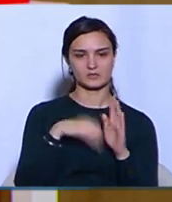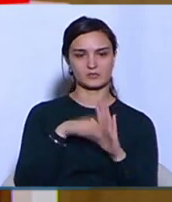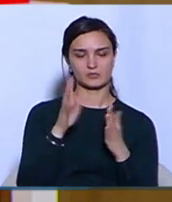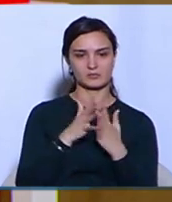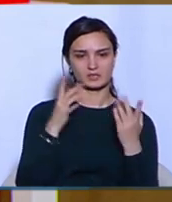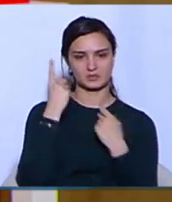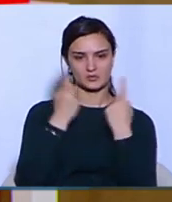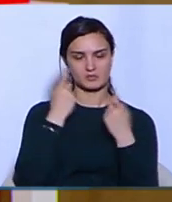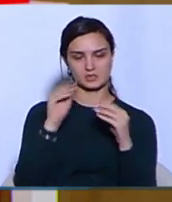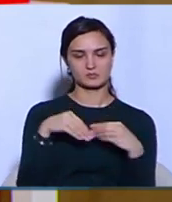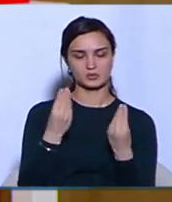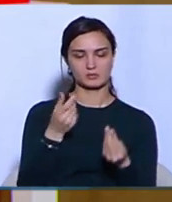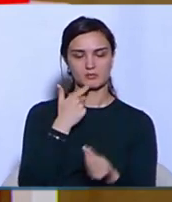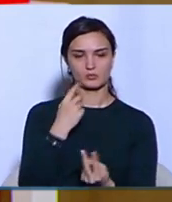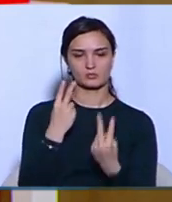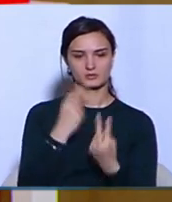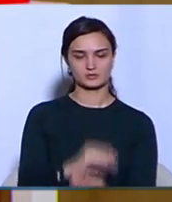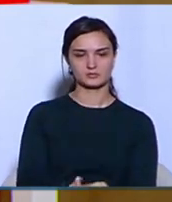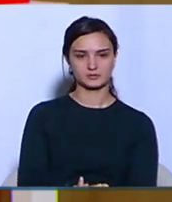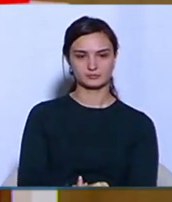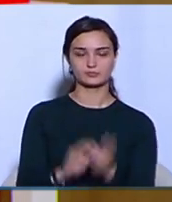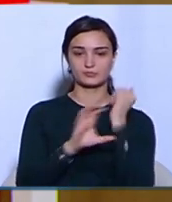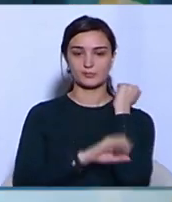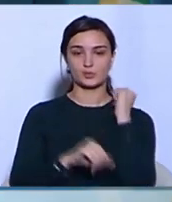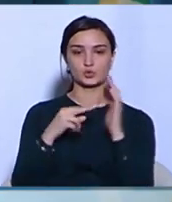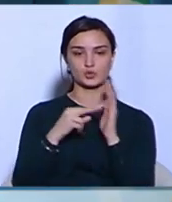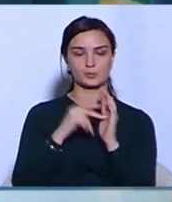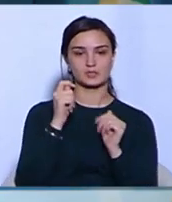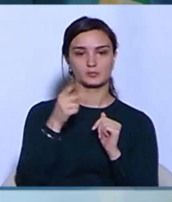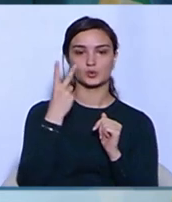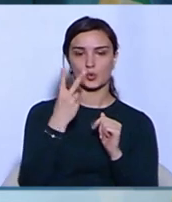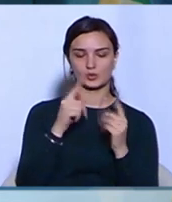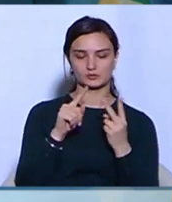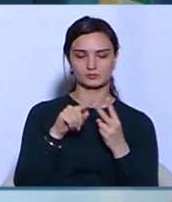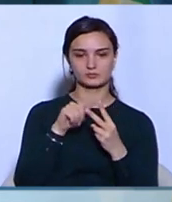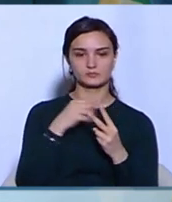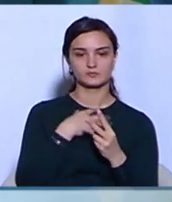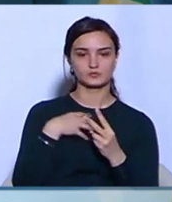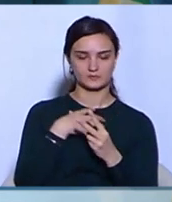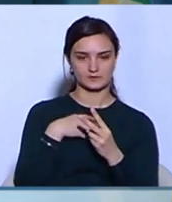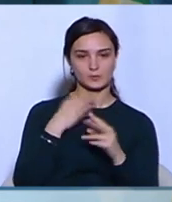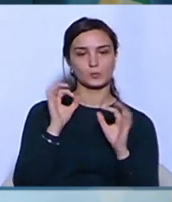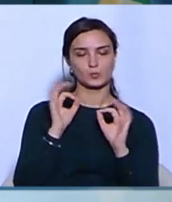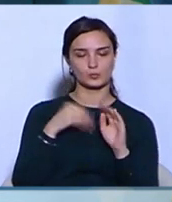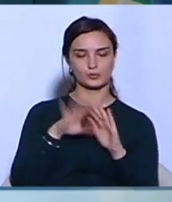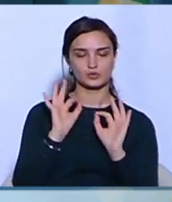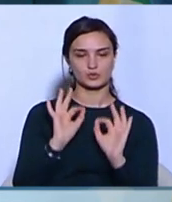მეტი ინფორმაციის მიწოდება მაყურებლისათვის. ბოლო შეფასებით ორი ძირითადი ნიშანი არის, უფრო